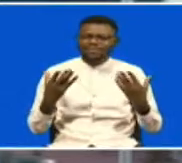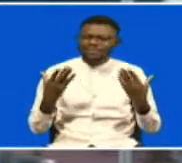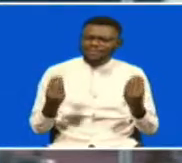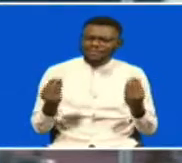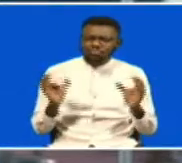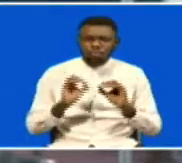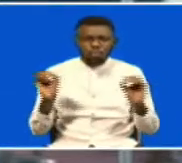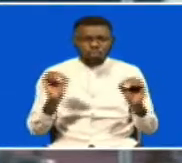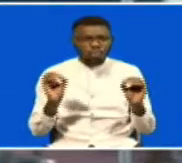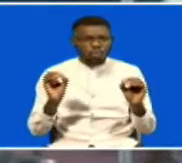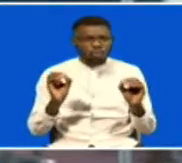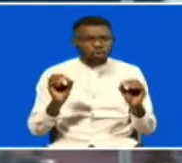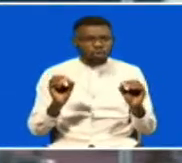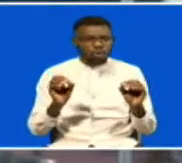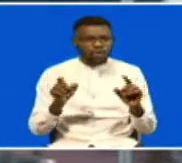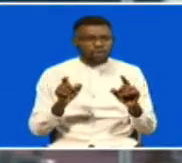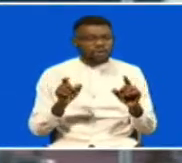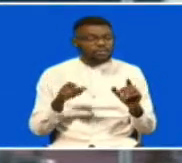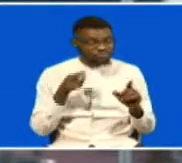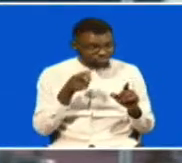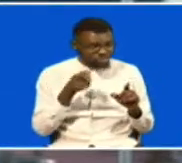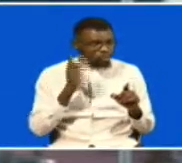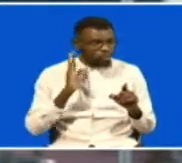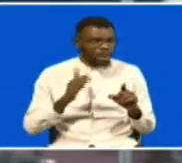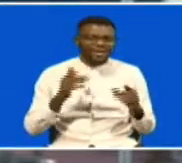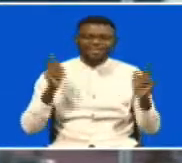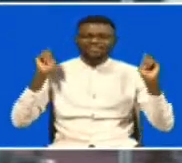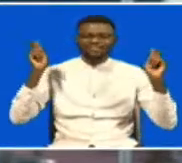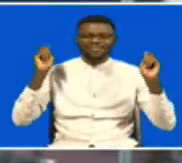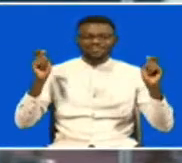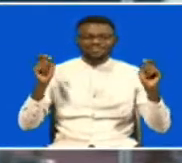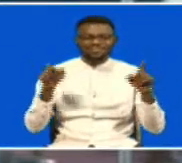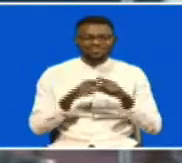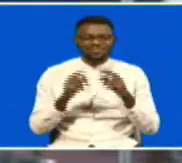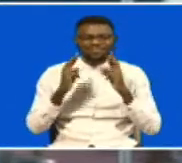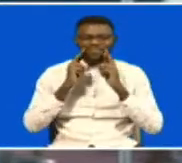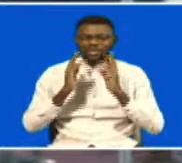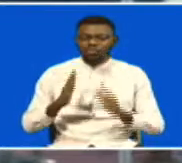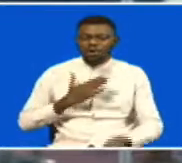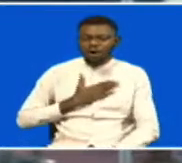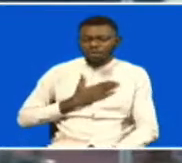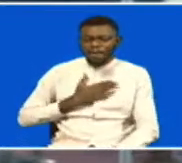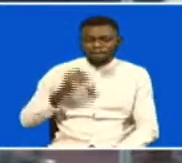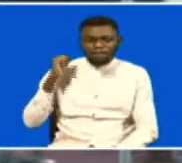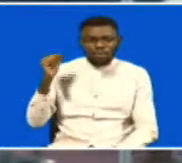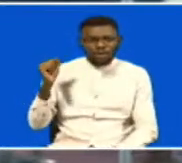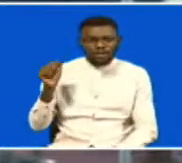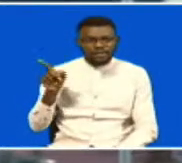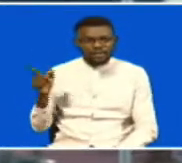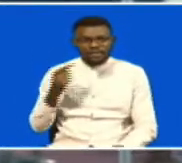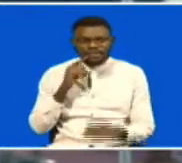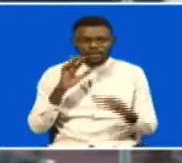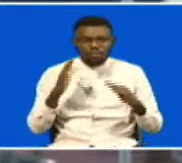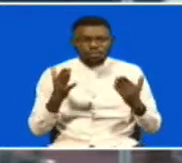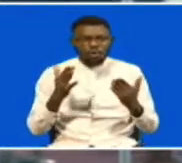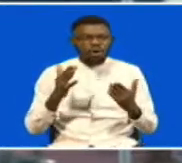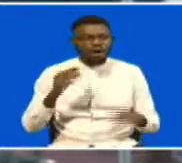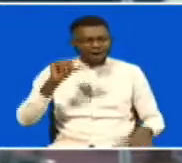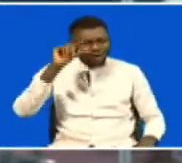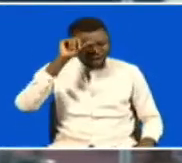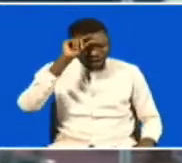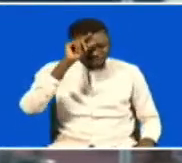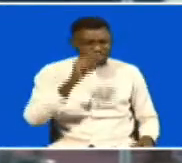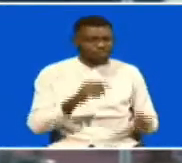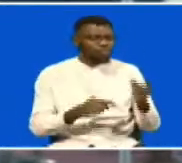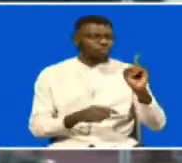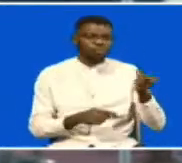zao kuanzisha maandamano. Na kama anavyoarifu mwanahabari wetu wa masuala ya siasa Emmanuel Oto, serikali imempa Odinga onyo kali